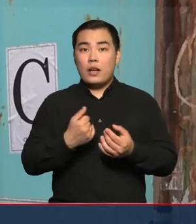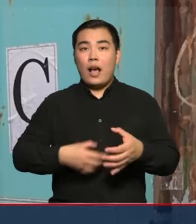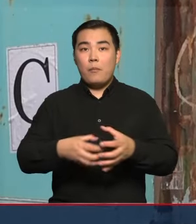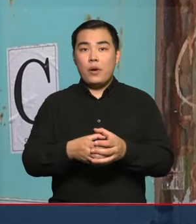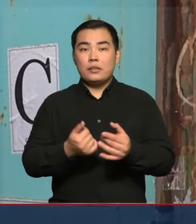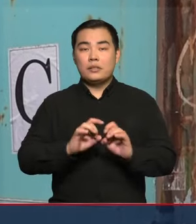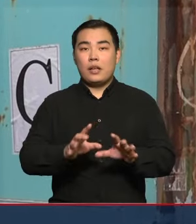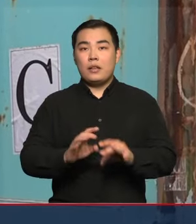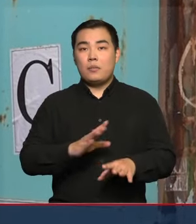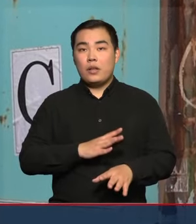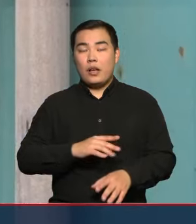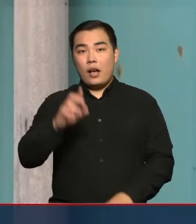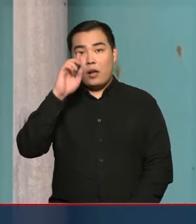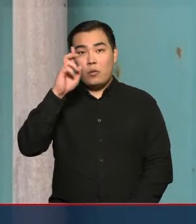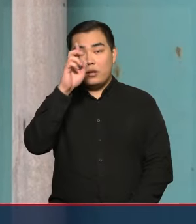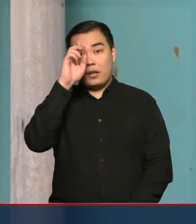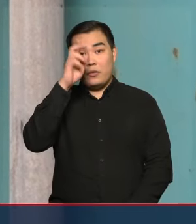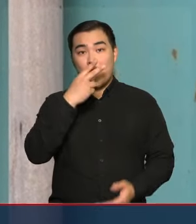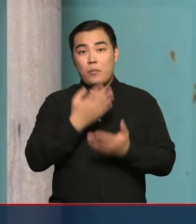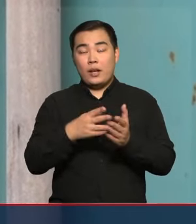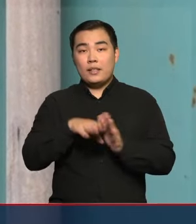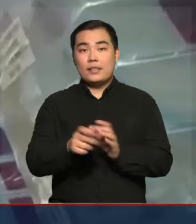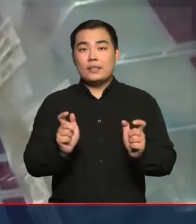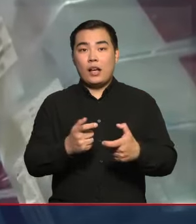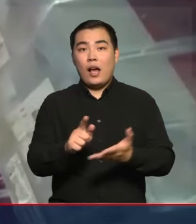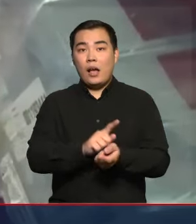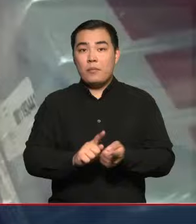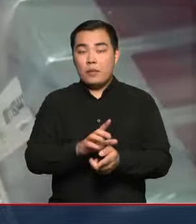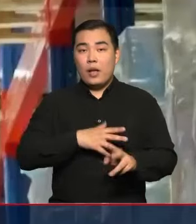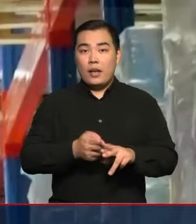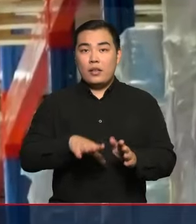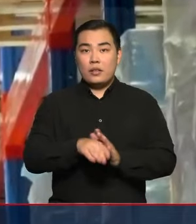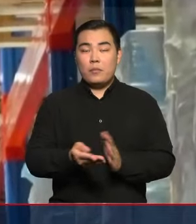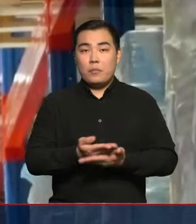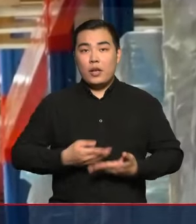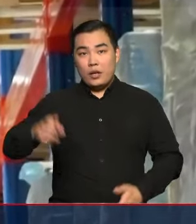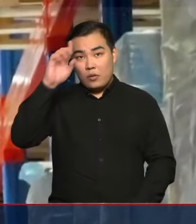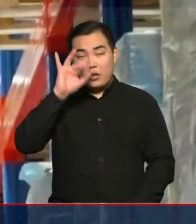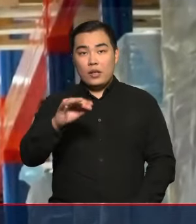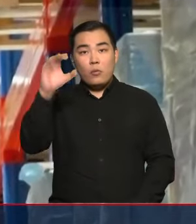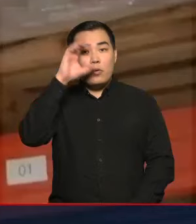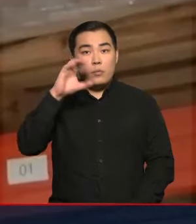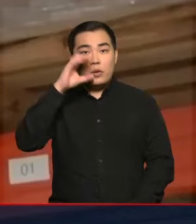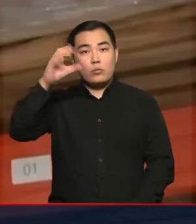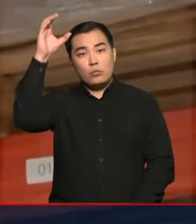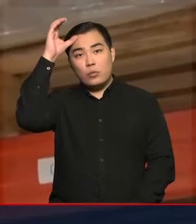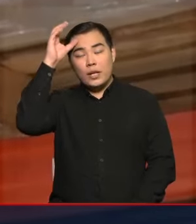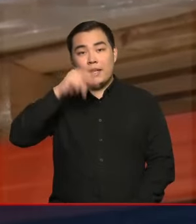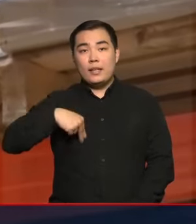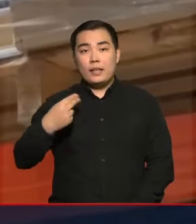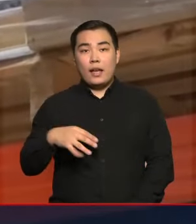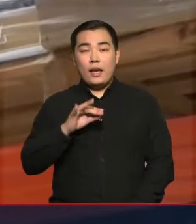компаниялар деп атады. Корольдік жуырда санкциялар тізімін жаңартқан. Онда біздің елден бөлек Өзбекстан, Түркия, Қытай